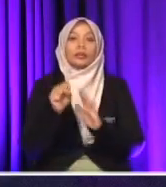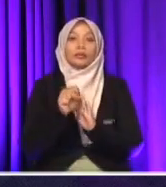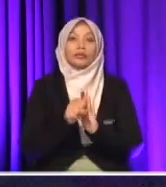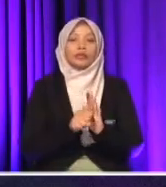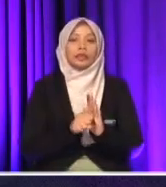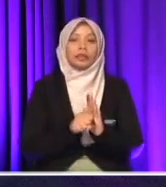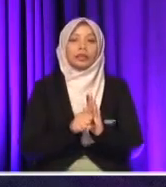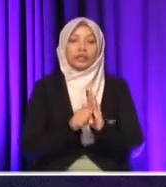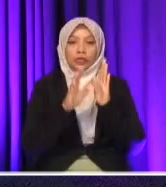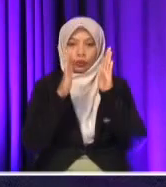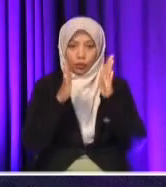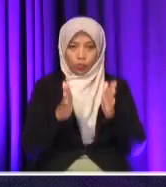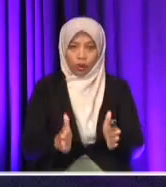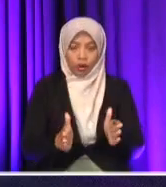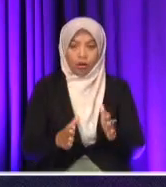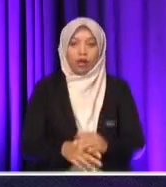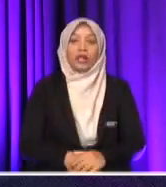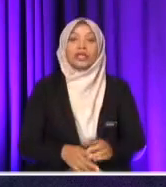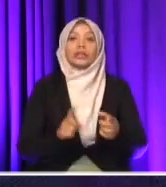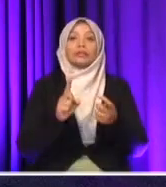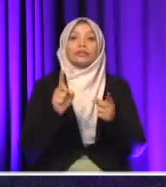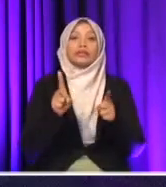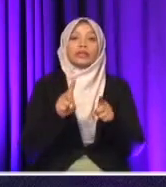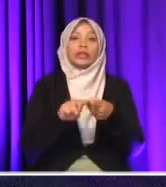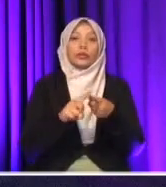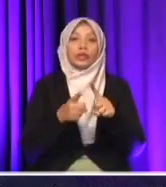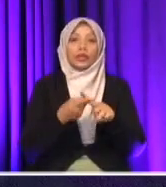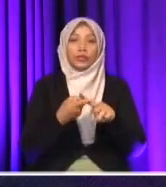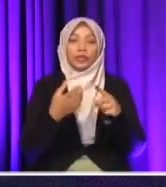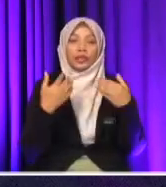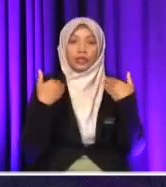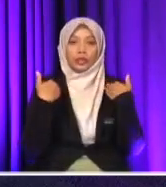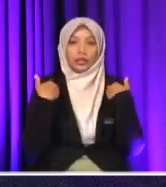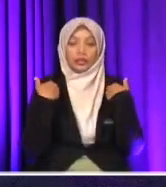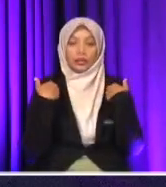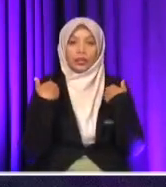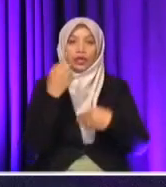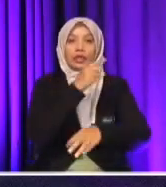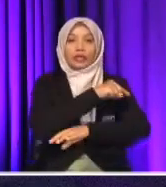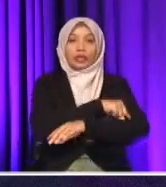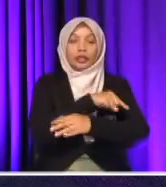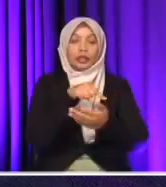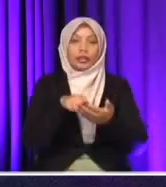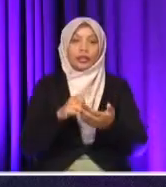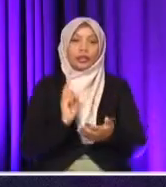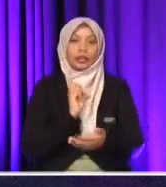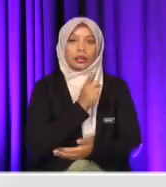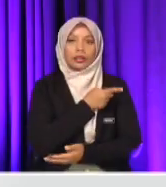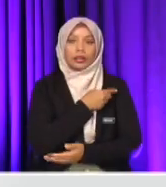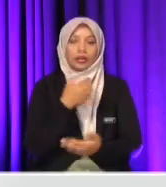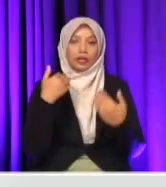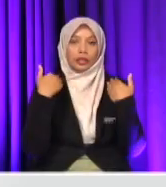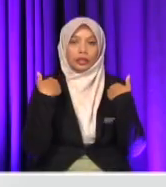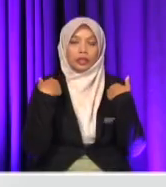kita berkenalan dengan kawan-kawan saya Cikgu? Okey, silakan. Okey. Yang pertama hari ini kita ada Afiq Haziq. Okey, yang